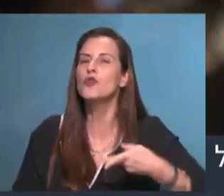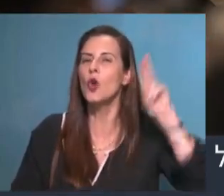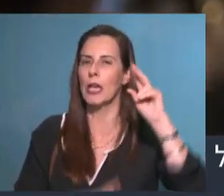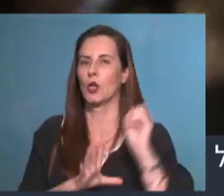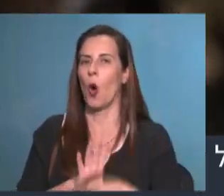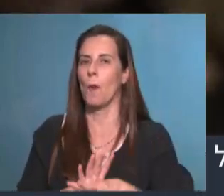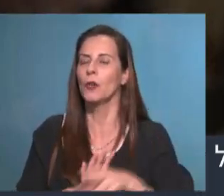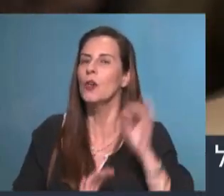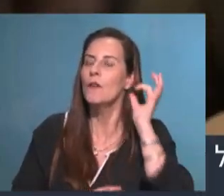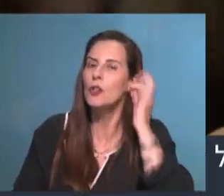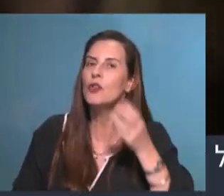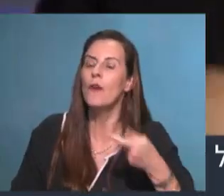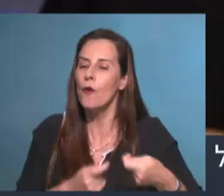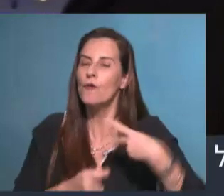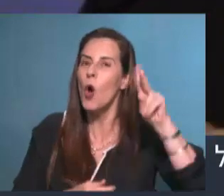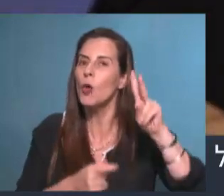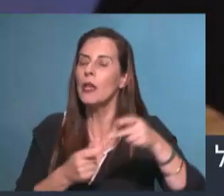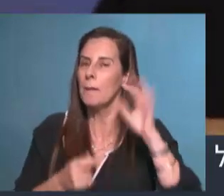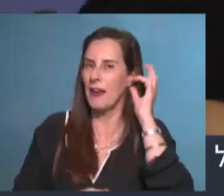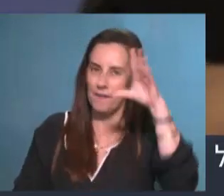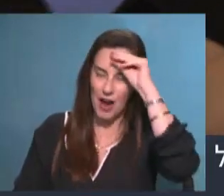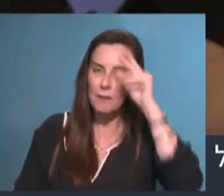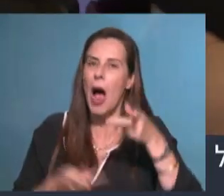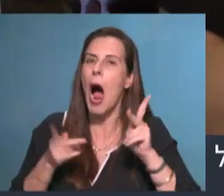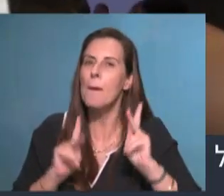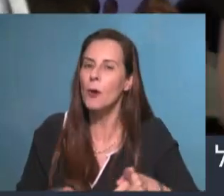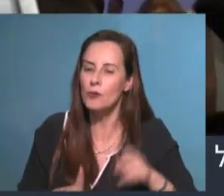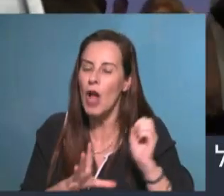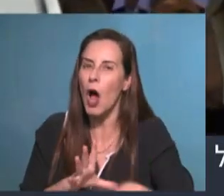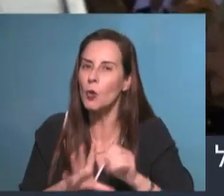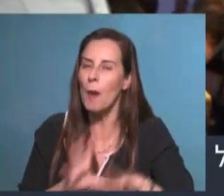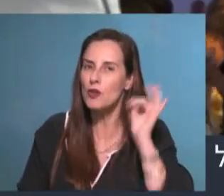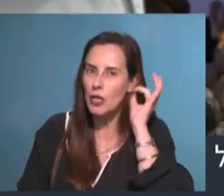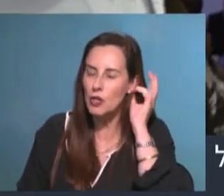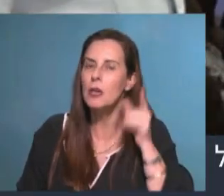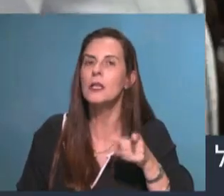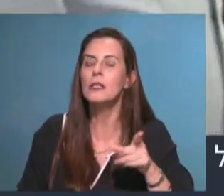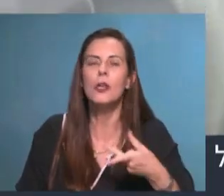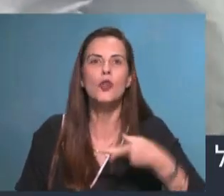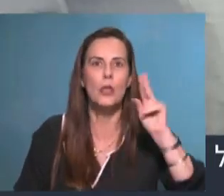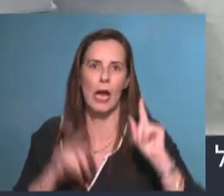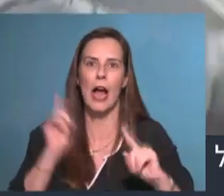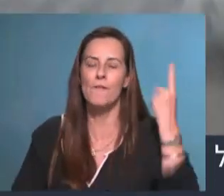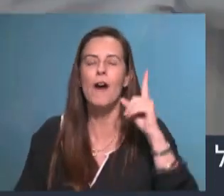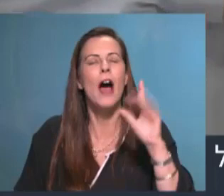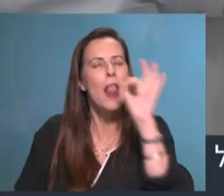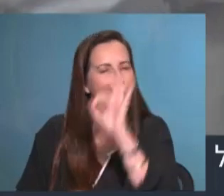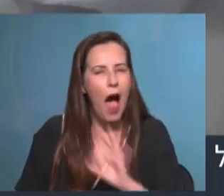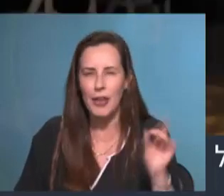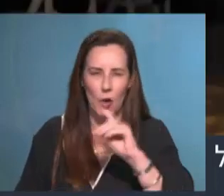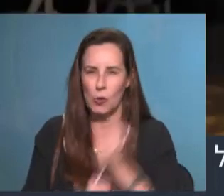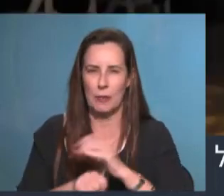יותר וליותר ארגונים מגברים. הפוטנציאל של הפילנטרופיה הנשית למעשה גדול מאוד, אבל עדיין לא